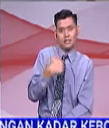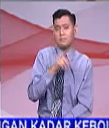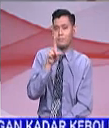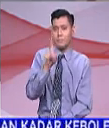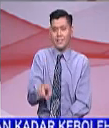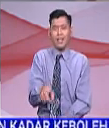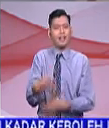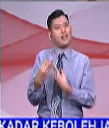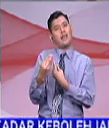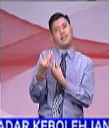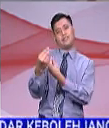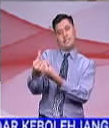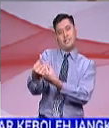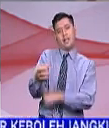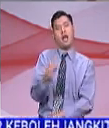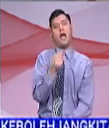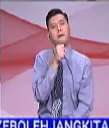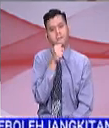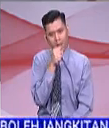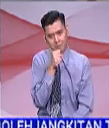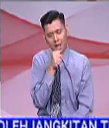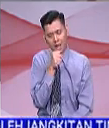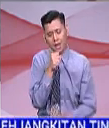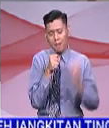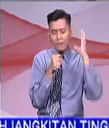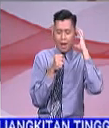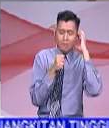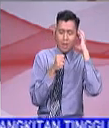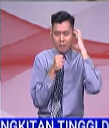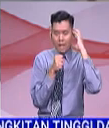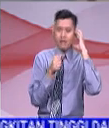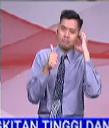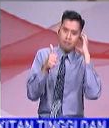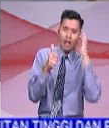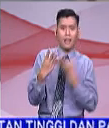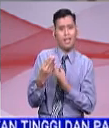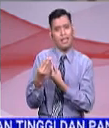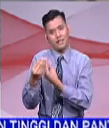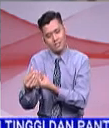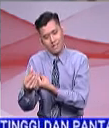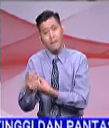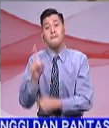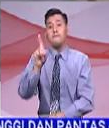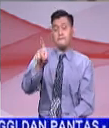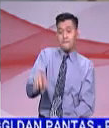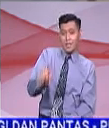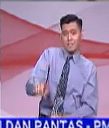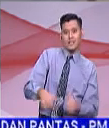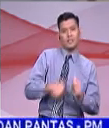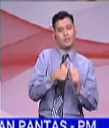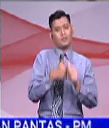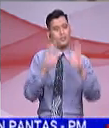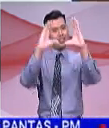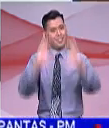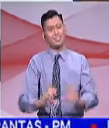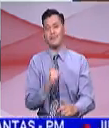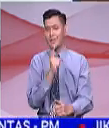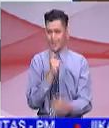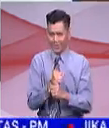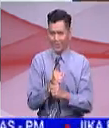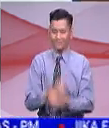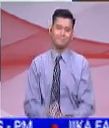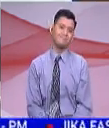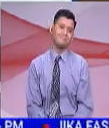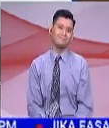cara kita menyampaikan itu penting, sumber yang kita dapat tu sahih, dan juga kena bagi data-data yang tepat. Itu yang paling utama.